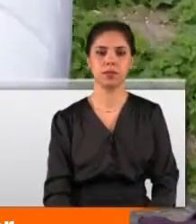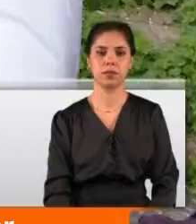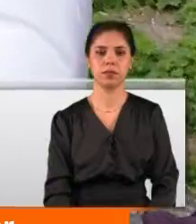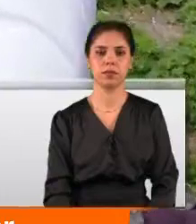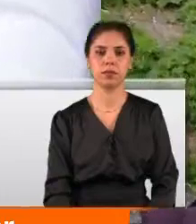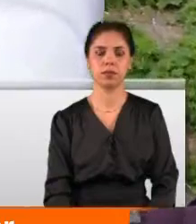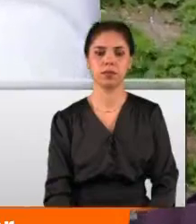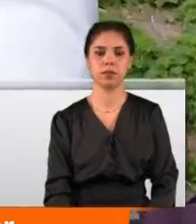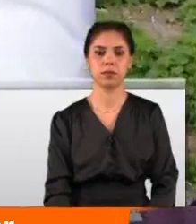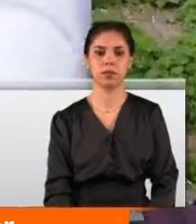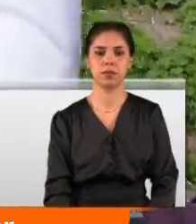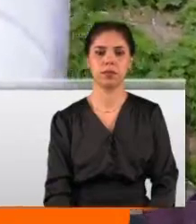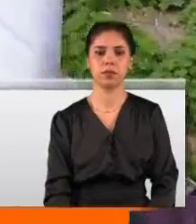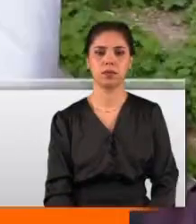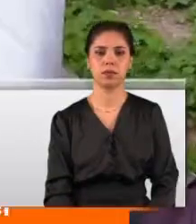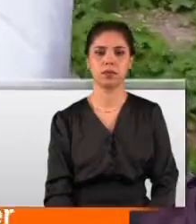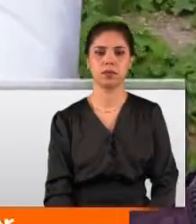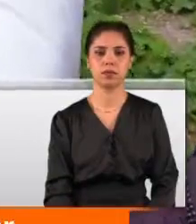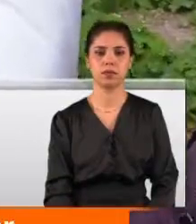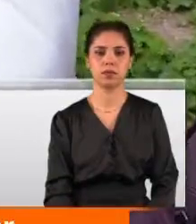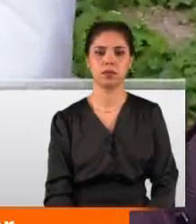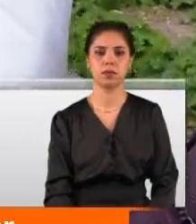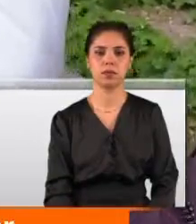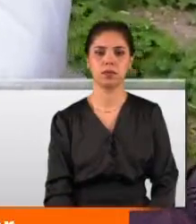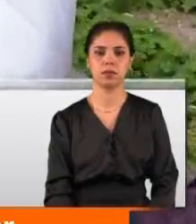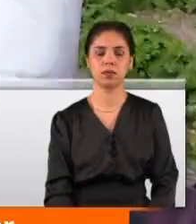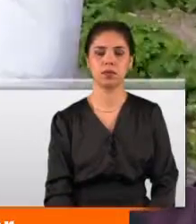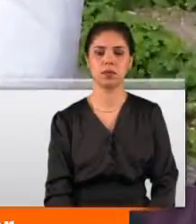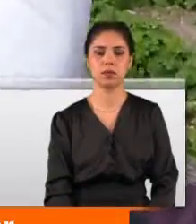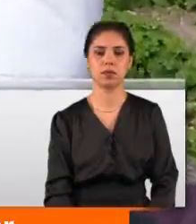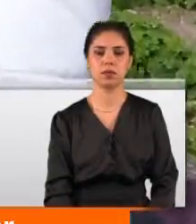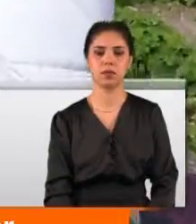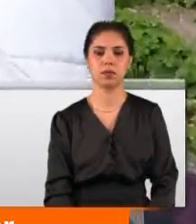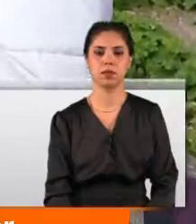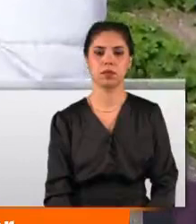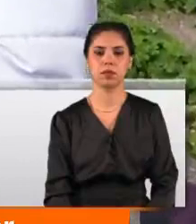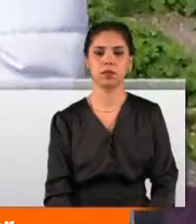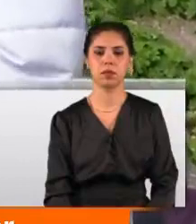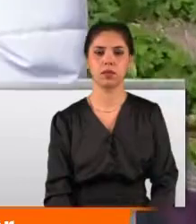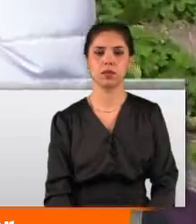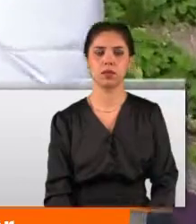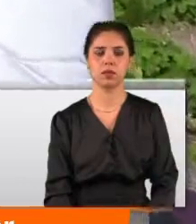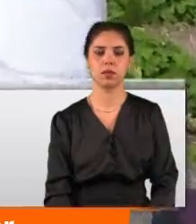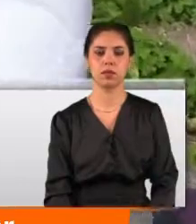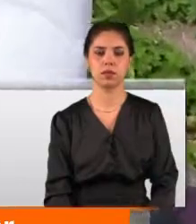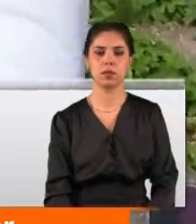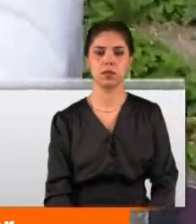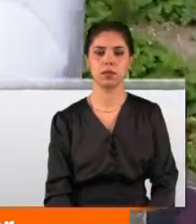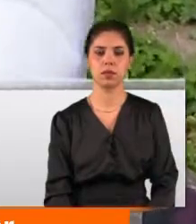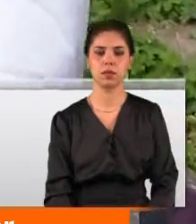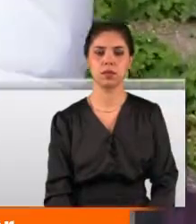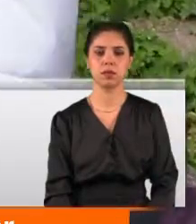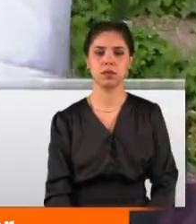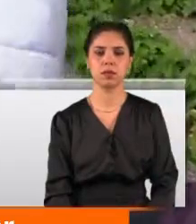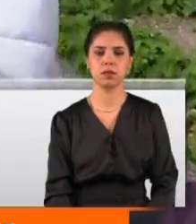Beni 3 defa dövdün ya. Utanıyorum söylemeyi. Üç defa dövdün. Bakın. Var mı öyle bir şey? Yalan